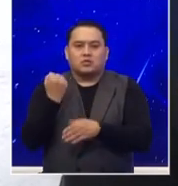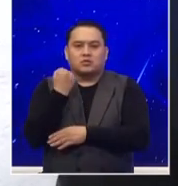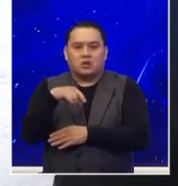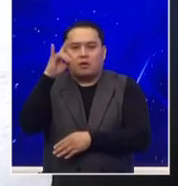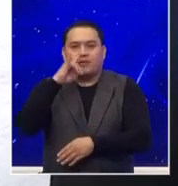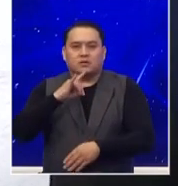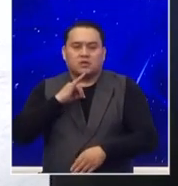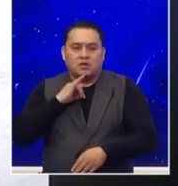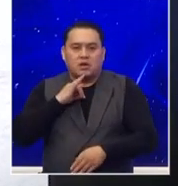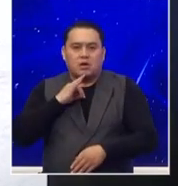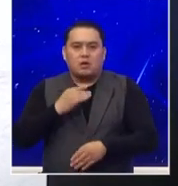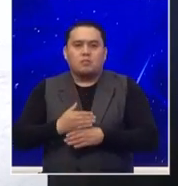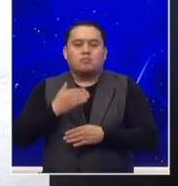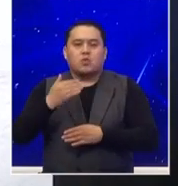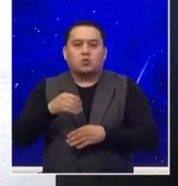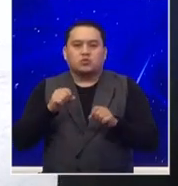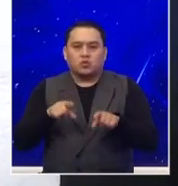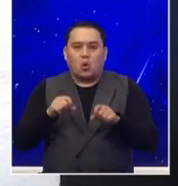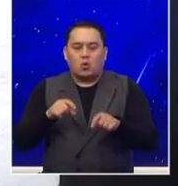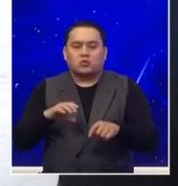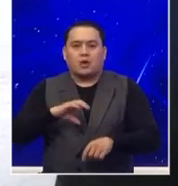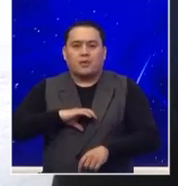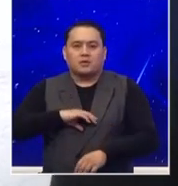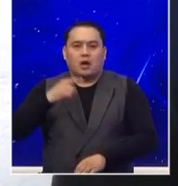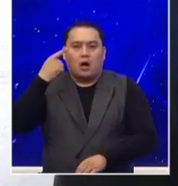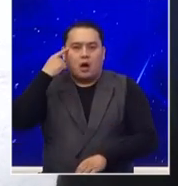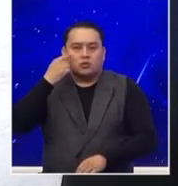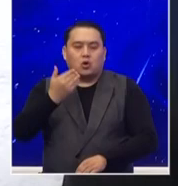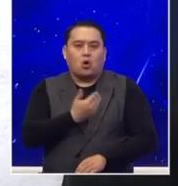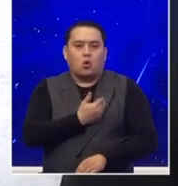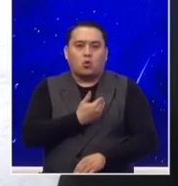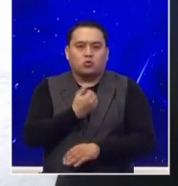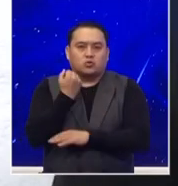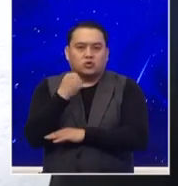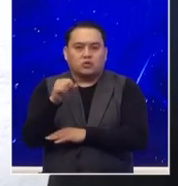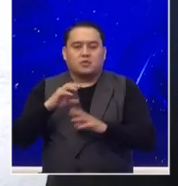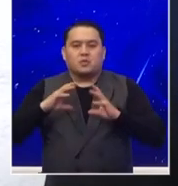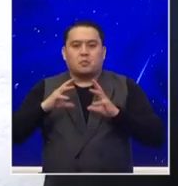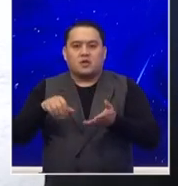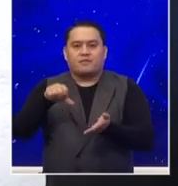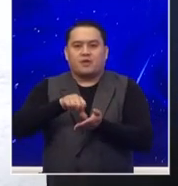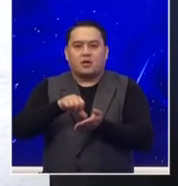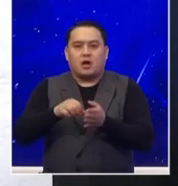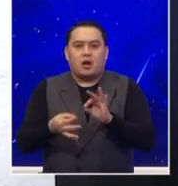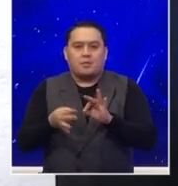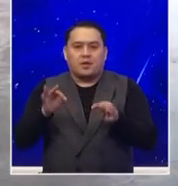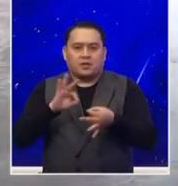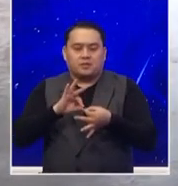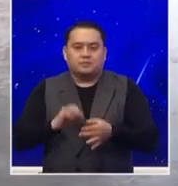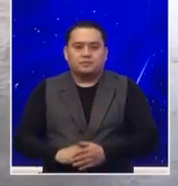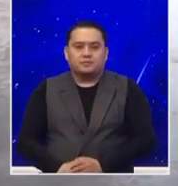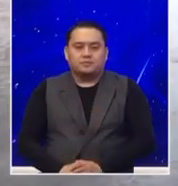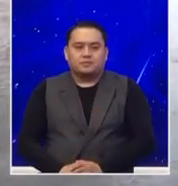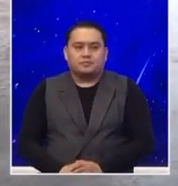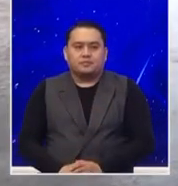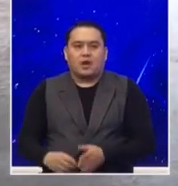чемпионат Казахстана, а затем завоевать золотую медаль первенства Азии. В будущем хочу выиграть чемпионат мира и выступить на Олимпиаде.